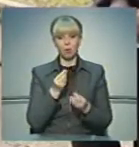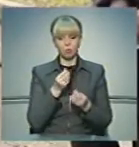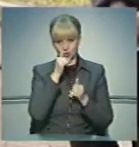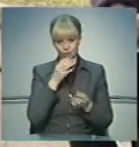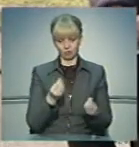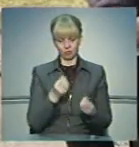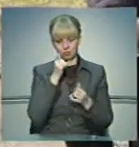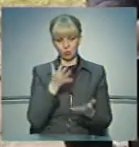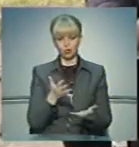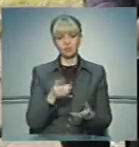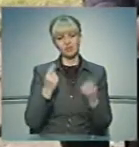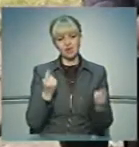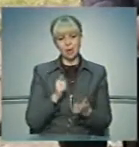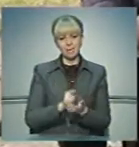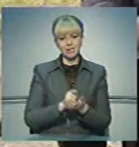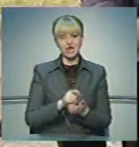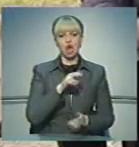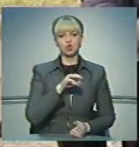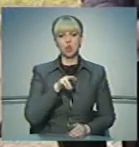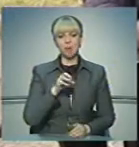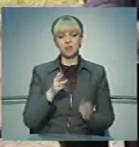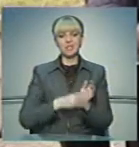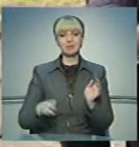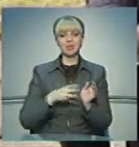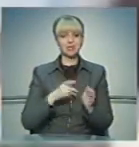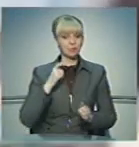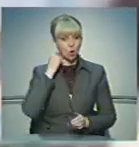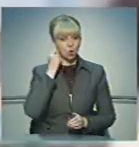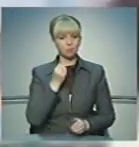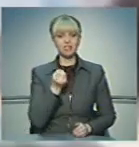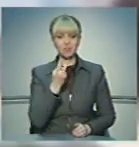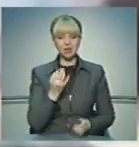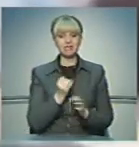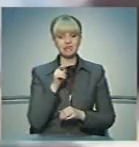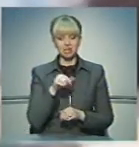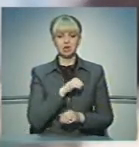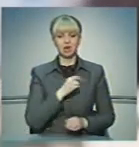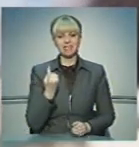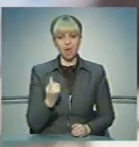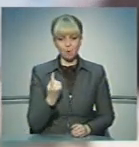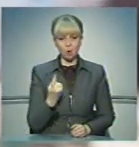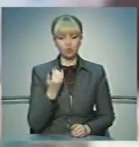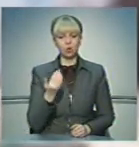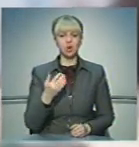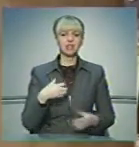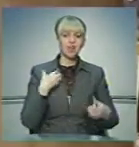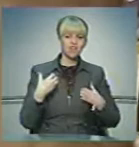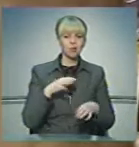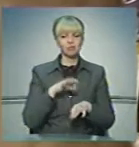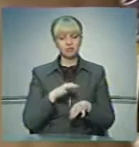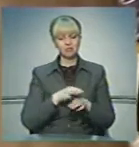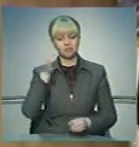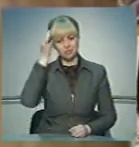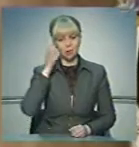Вона звичайна пенсіонерка. Домні Василівні 88 років, 12 із яких самотня. Про її тривоги, недуги і